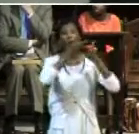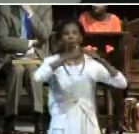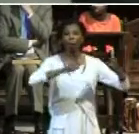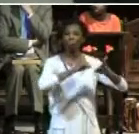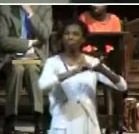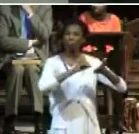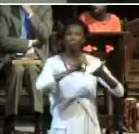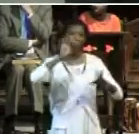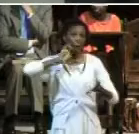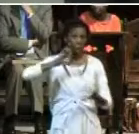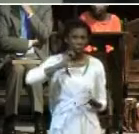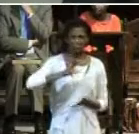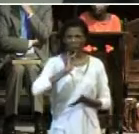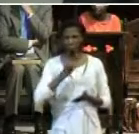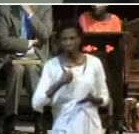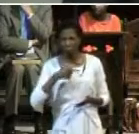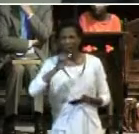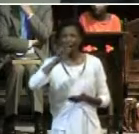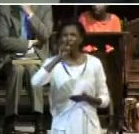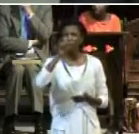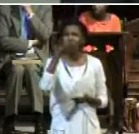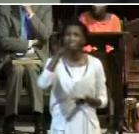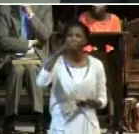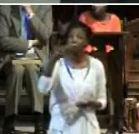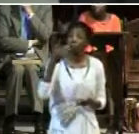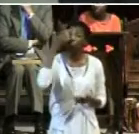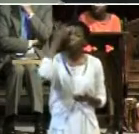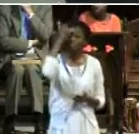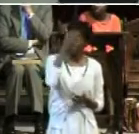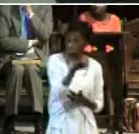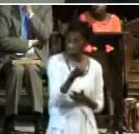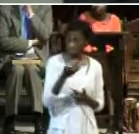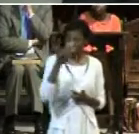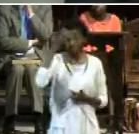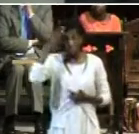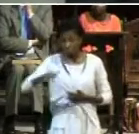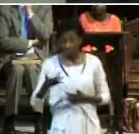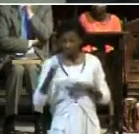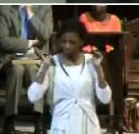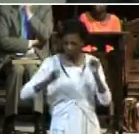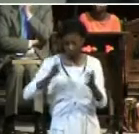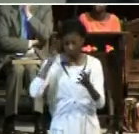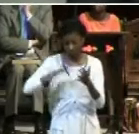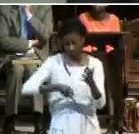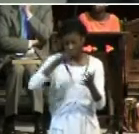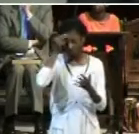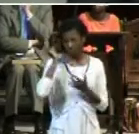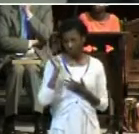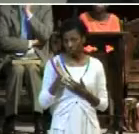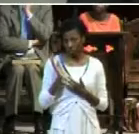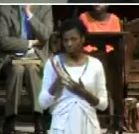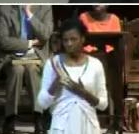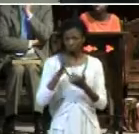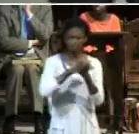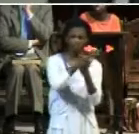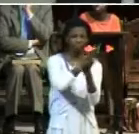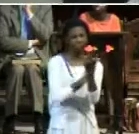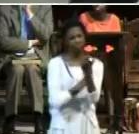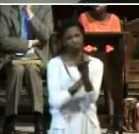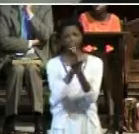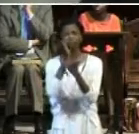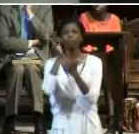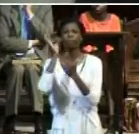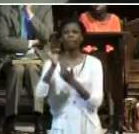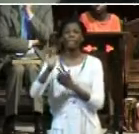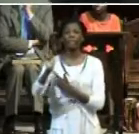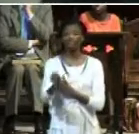c'est encore mieux. Mais sinon, au travers de ce que nous lisons et de ce que nous avons à lire, c'est suffisant. La deuxième chose, c'est la